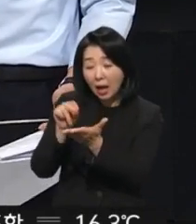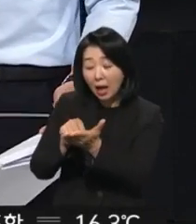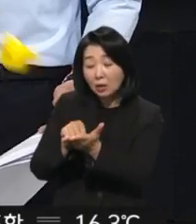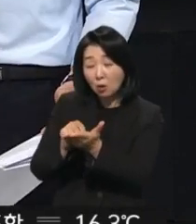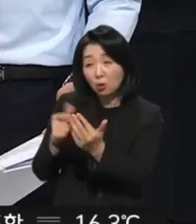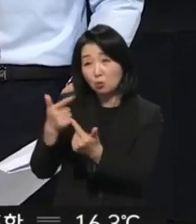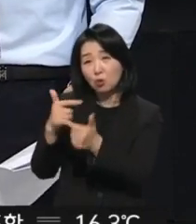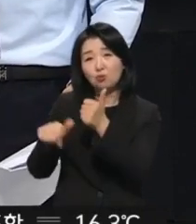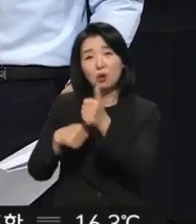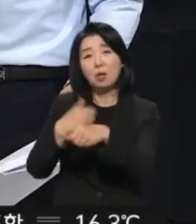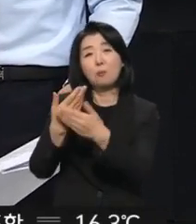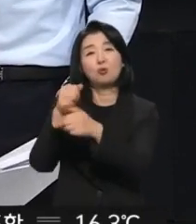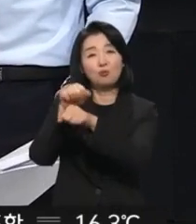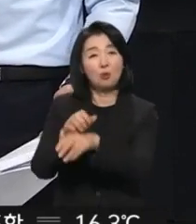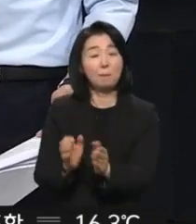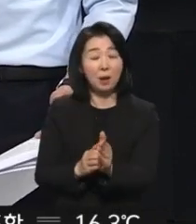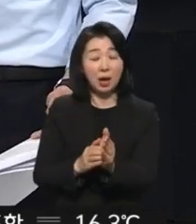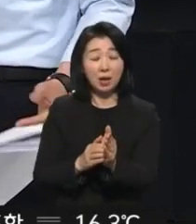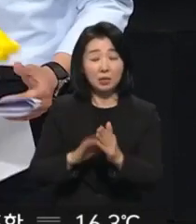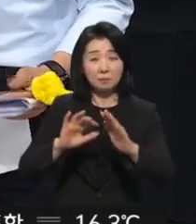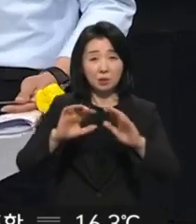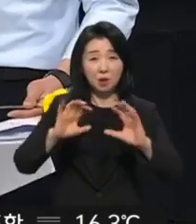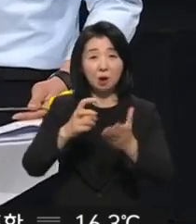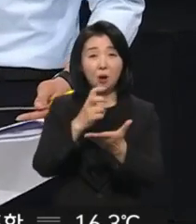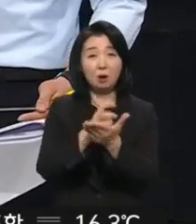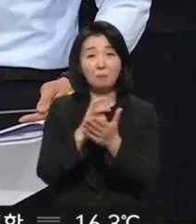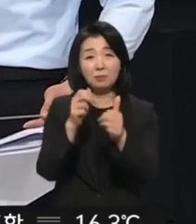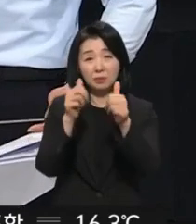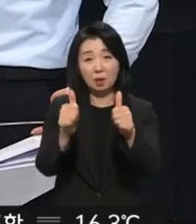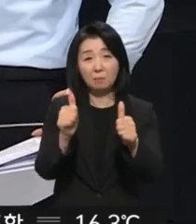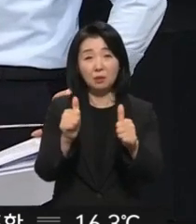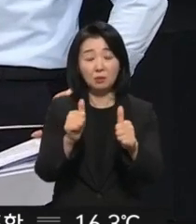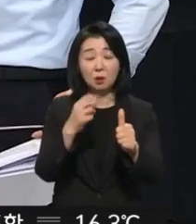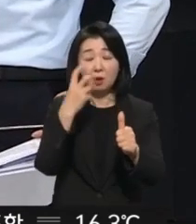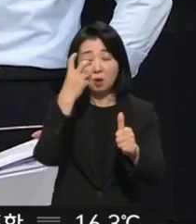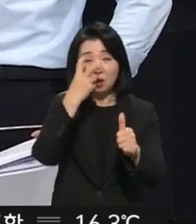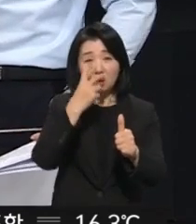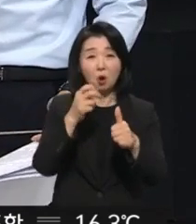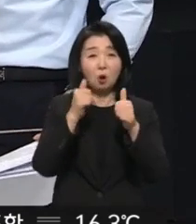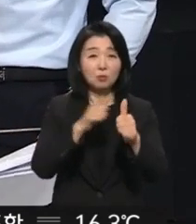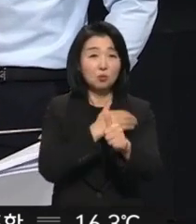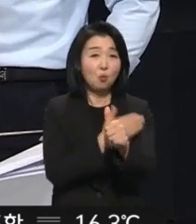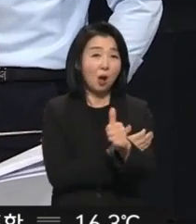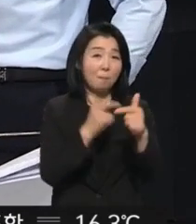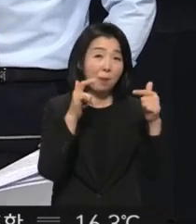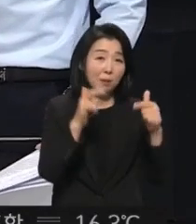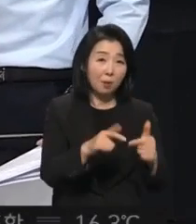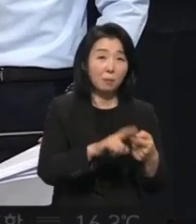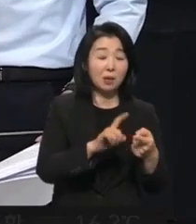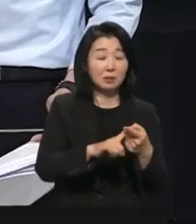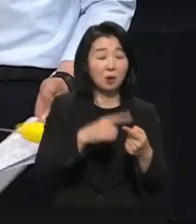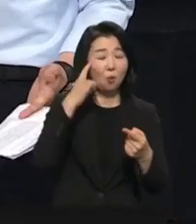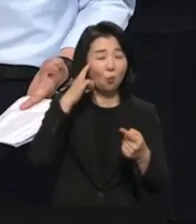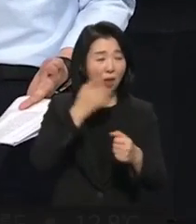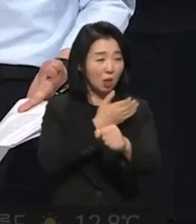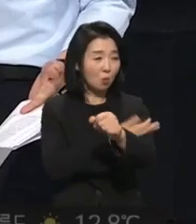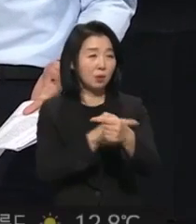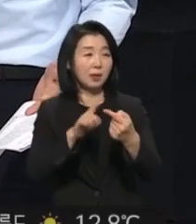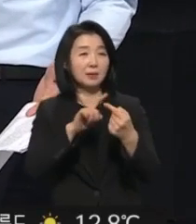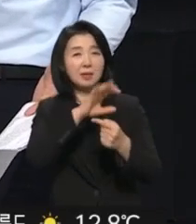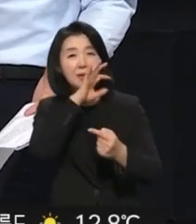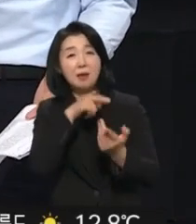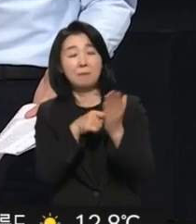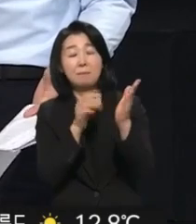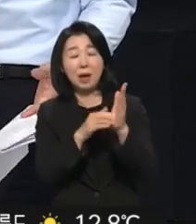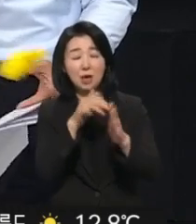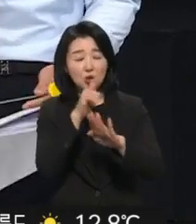무력화시켰는데요. 이번 헌법재판소의 검수완박법 처리에 대한 권한쟁의 심판 결과, 쉽게 말하면 결과를 뒤집을